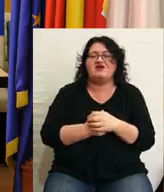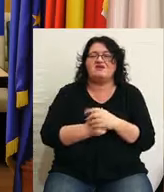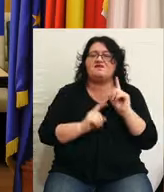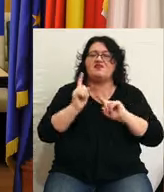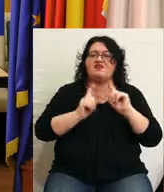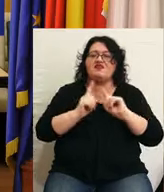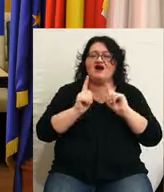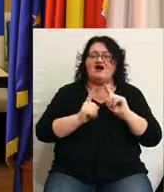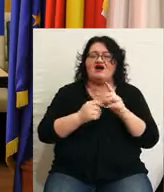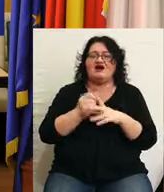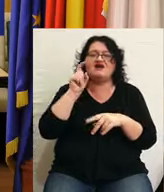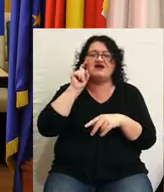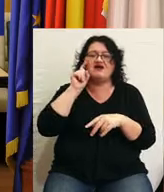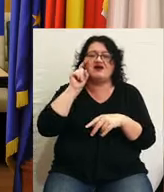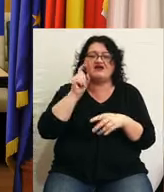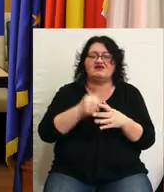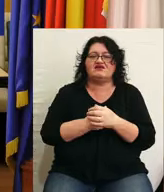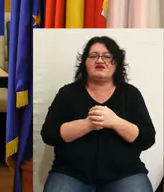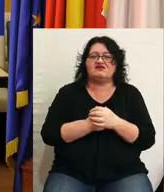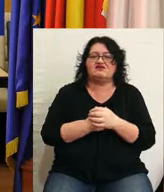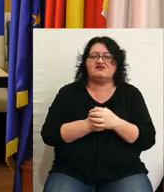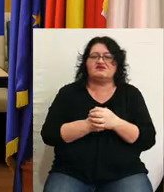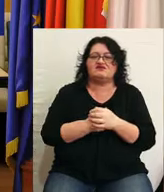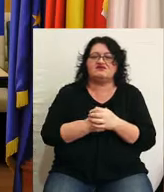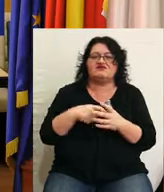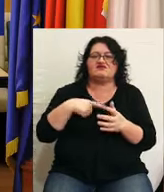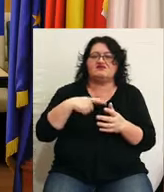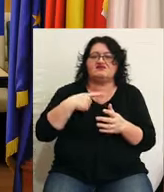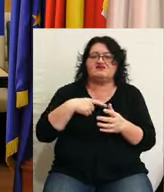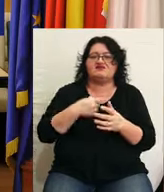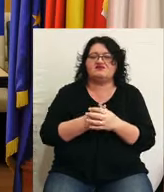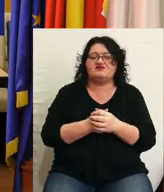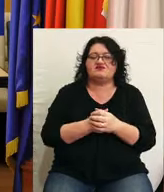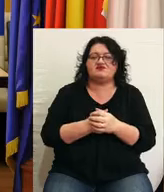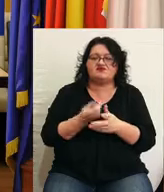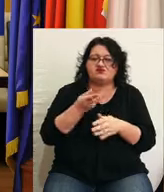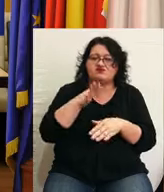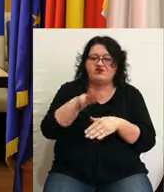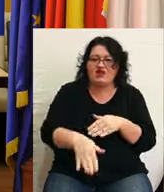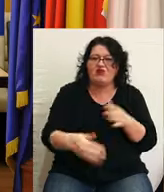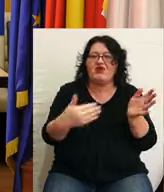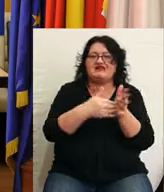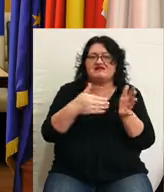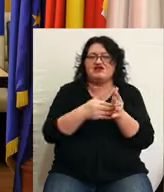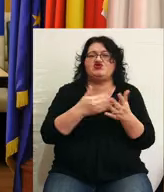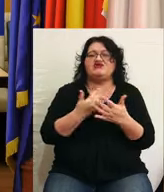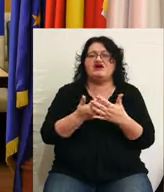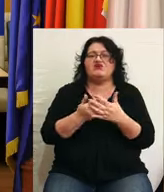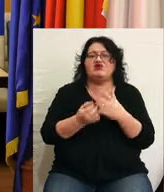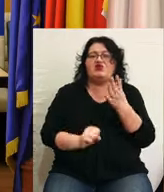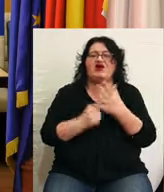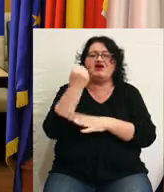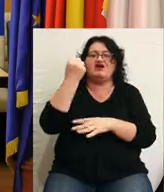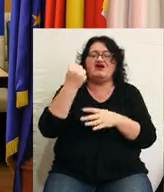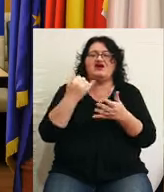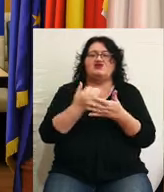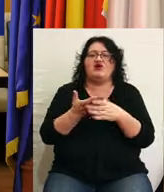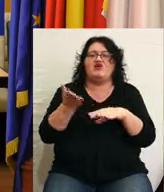dar cred că este un pas necesar tocmai pentru a crește